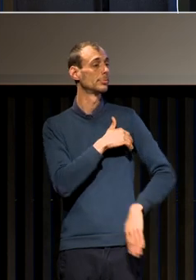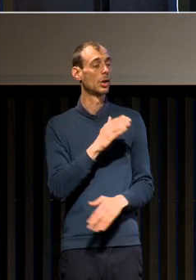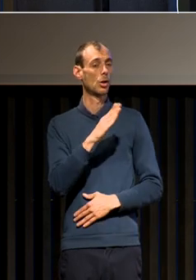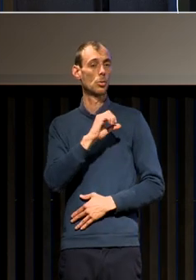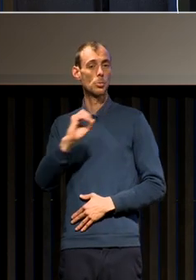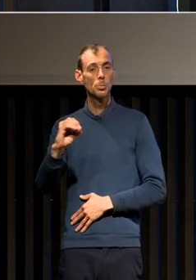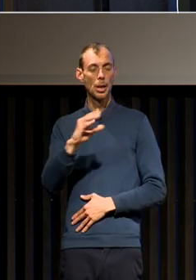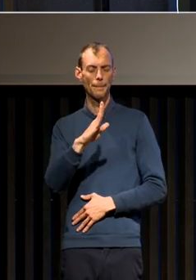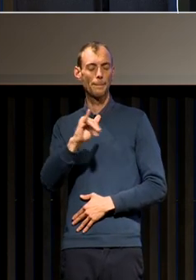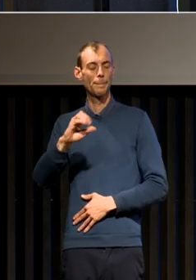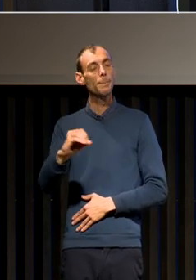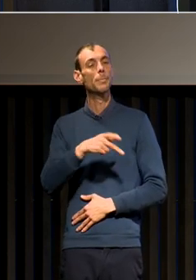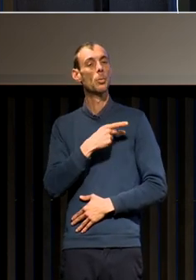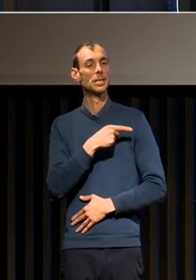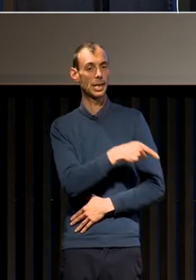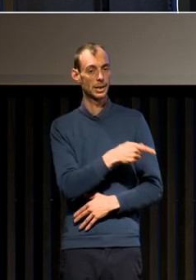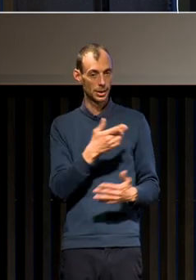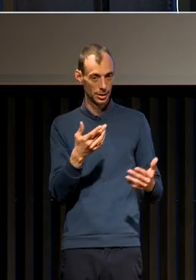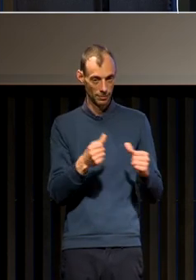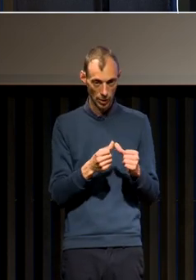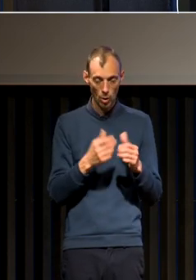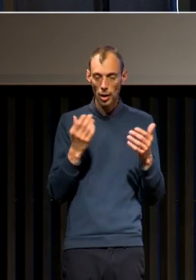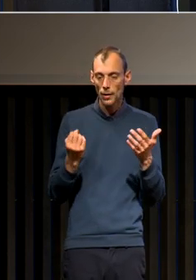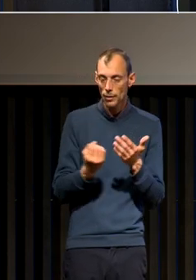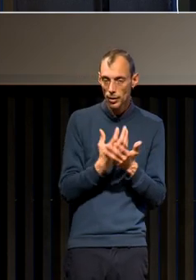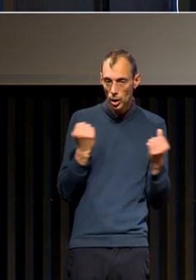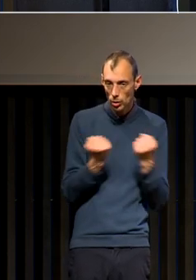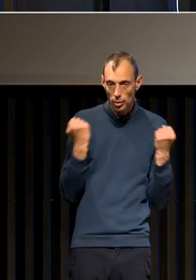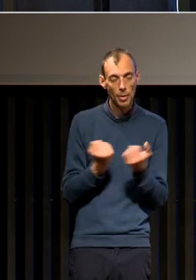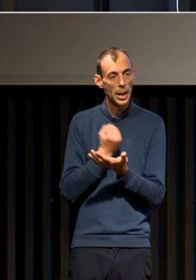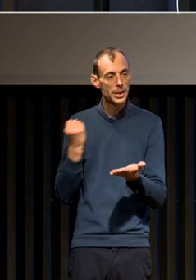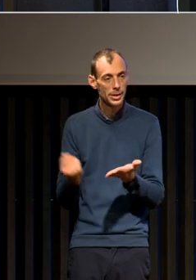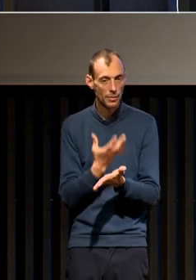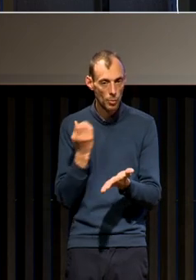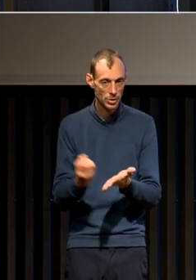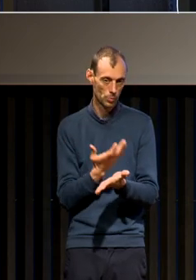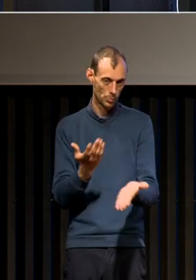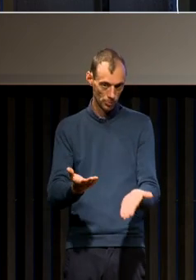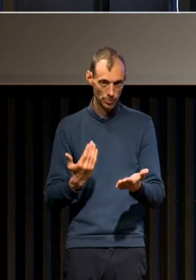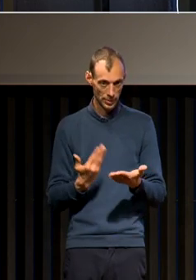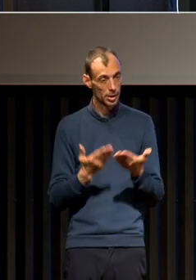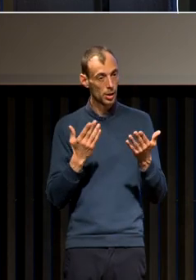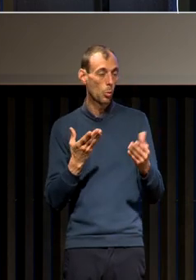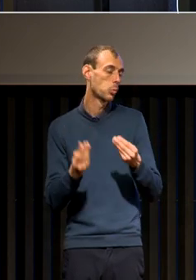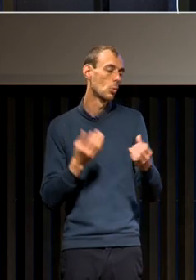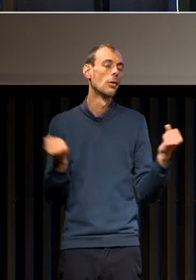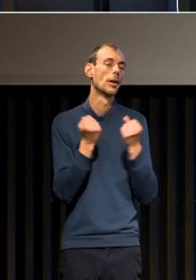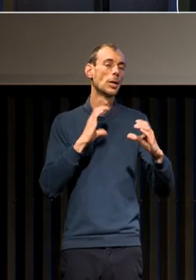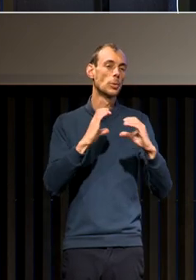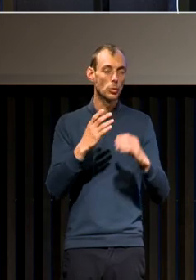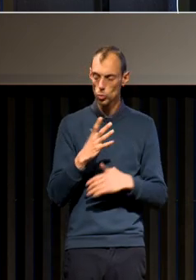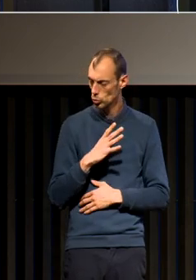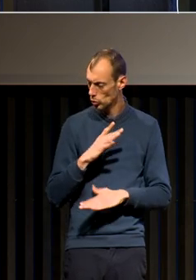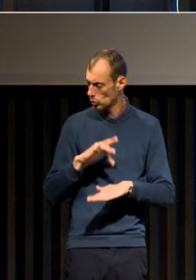de l'information, des campagnes de communication. Alors, il y a eu une campagne de communication entre le 21 octobre